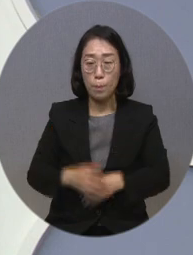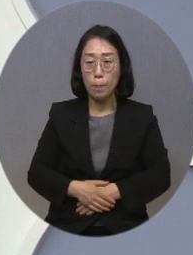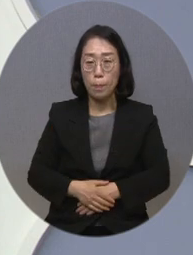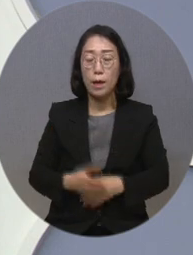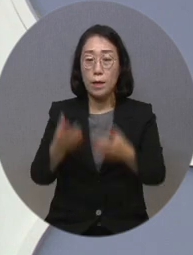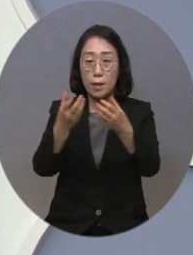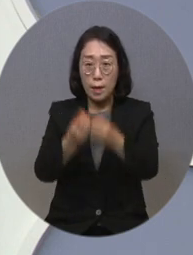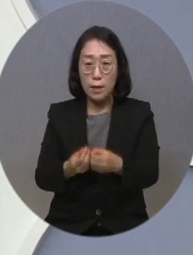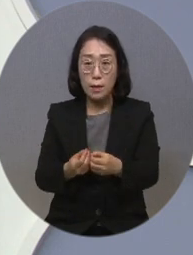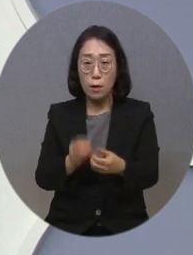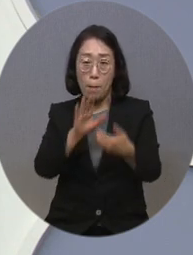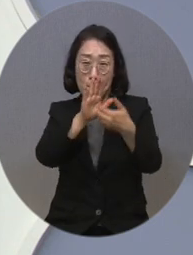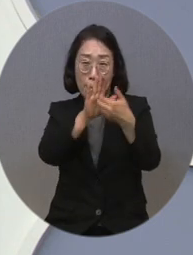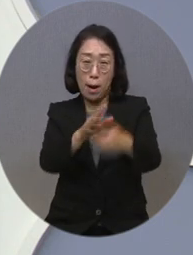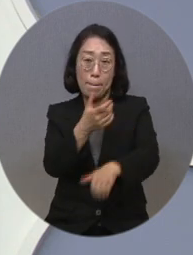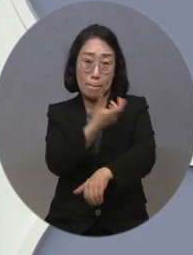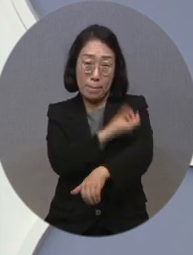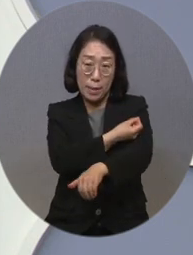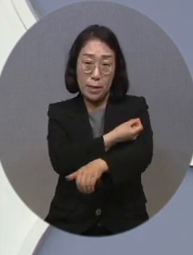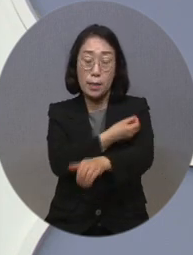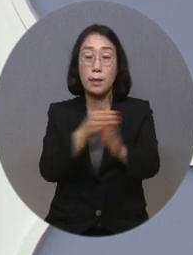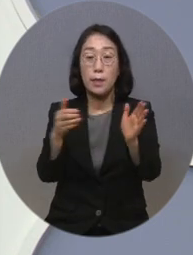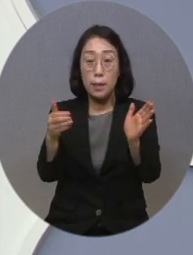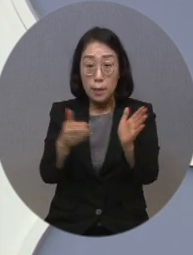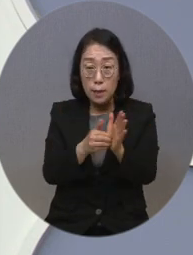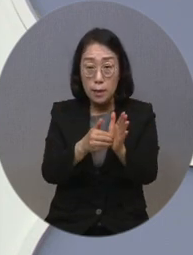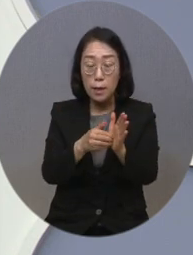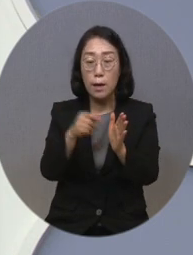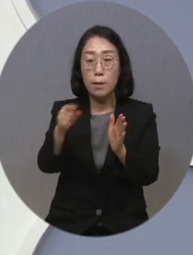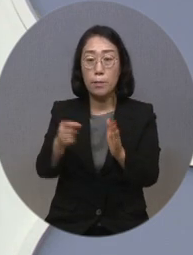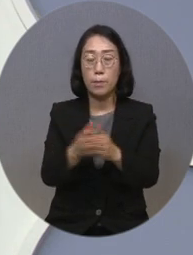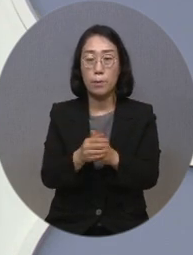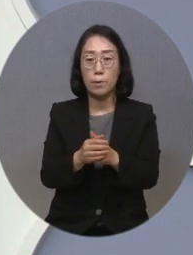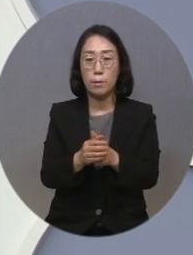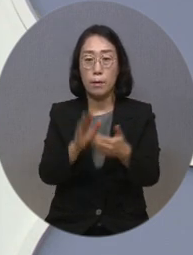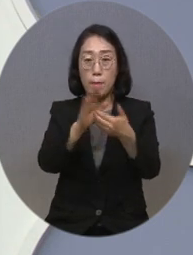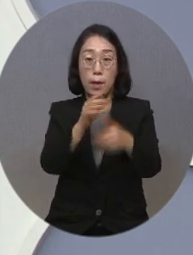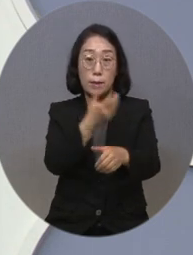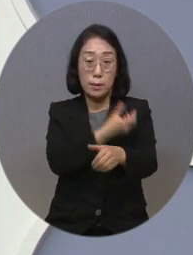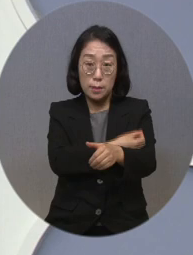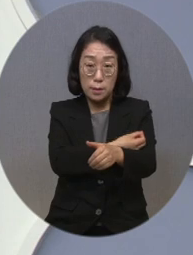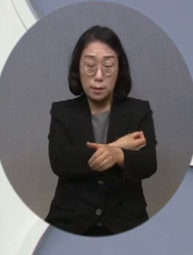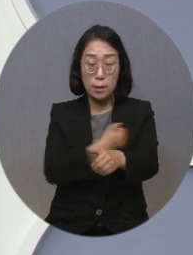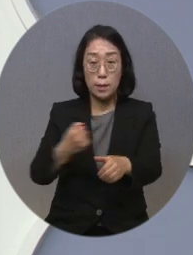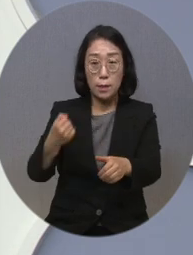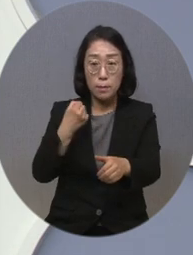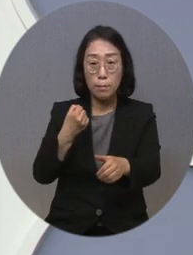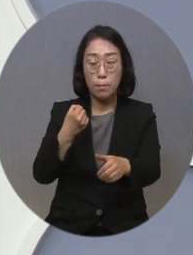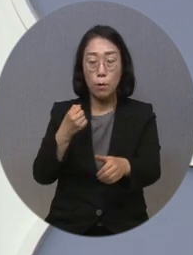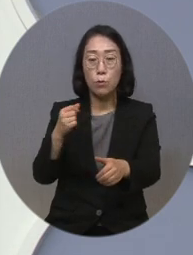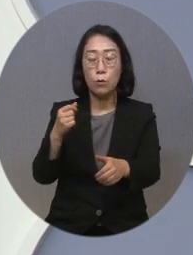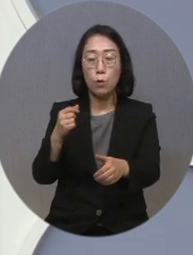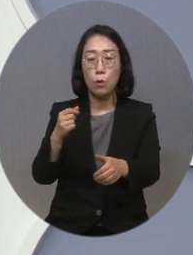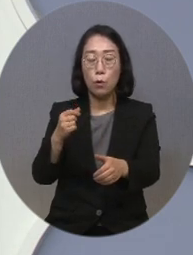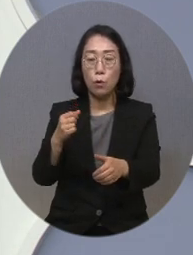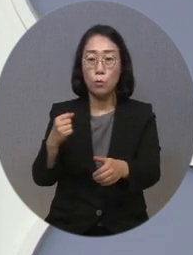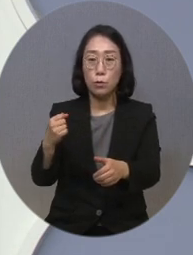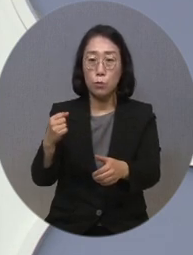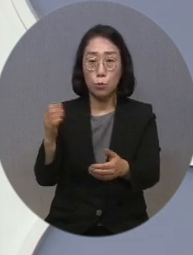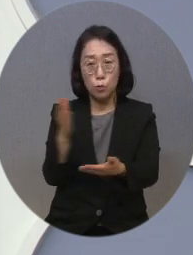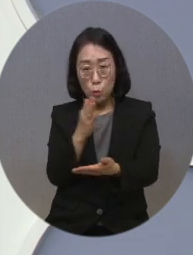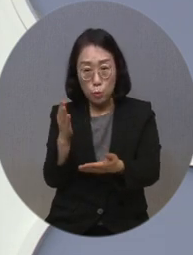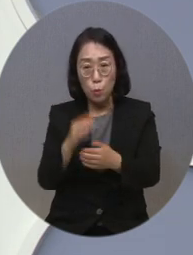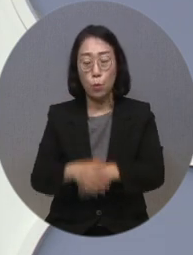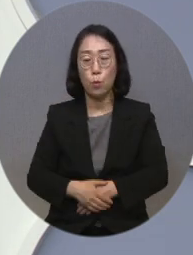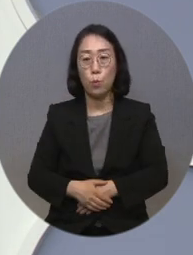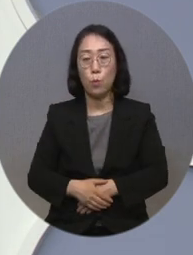백신을 맞았으면 아, 우리 국민들이 지금 이만큼 맞았기 때문에 백신에 대한 그 면역력이 지금 어느 정도 돼 있다든지 항체 형성이